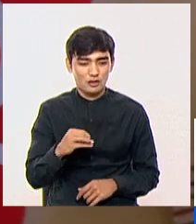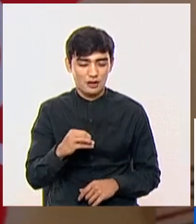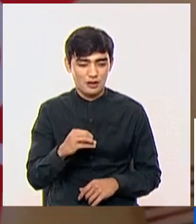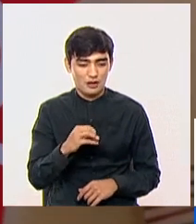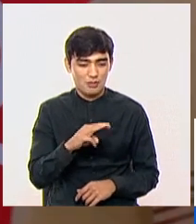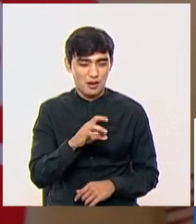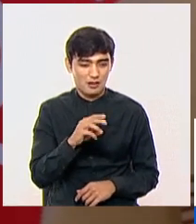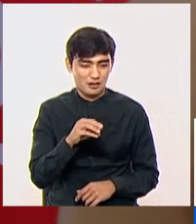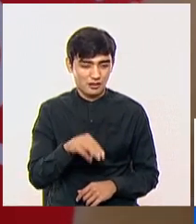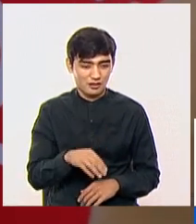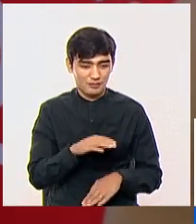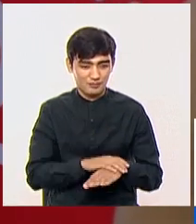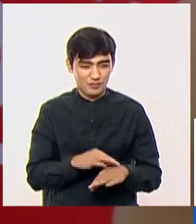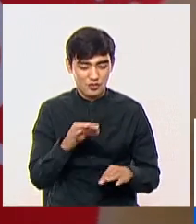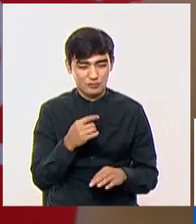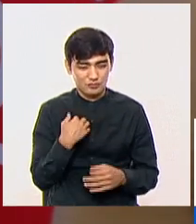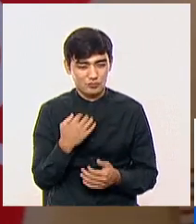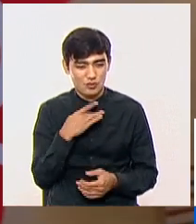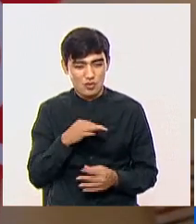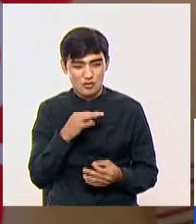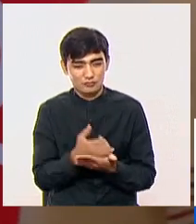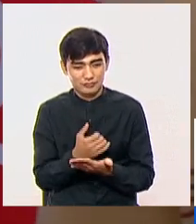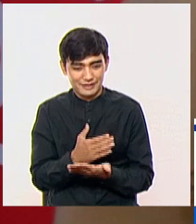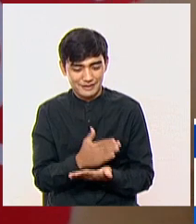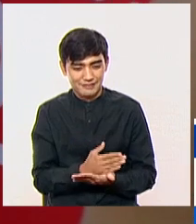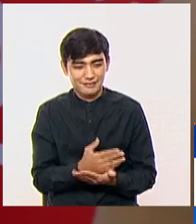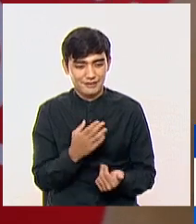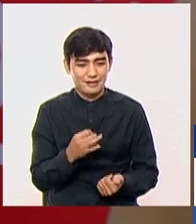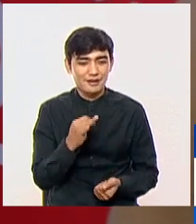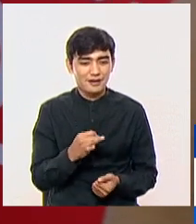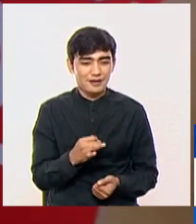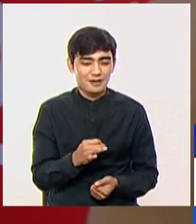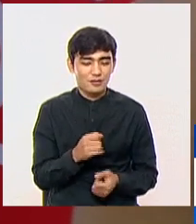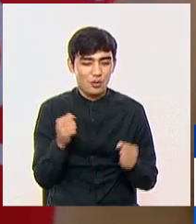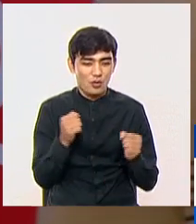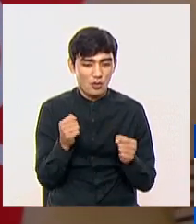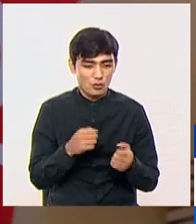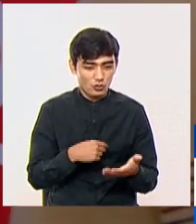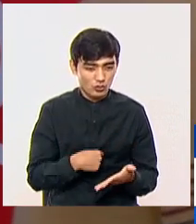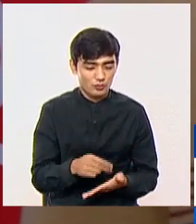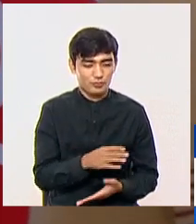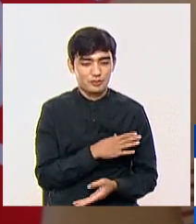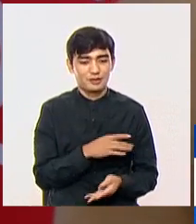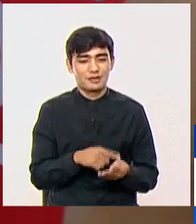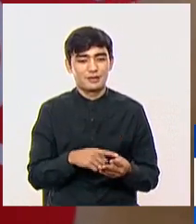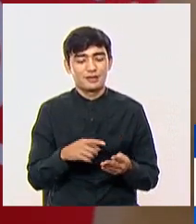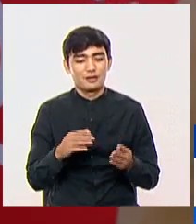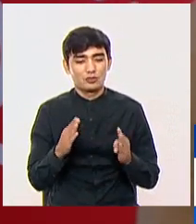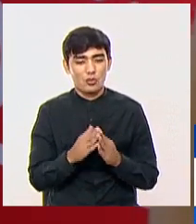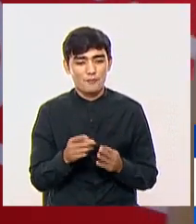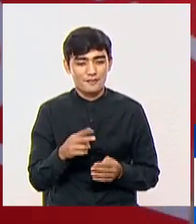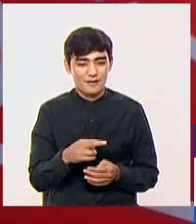И я много чего приобрел. Получается, холодильник купил, все домашние вот